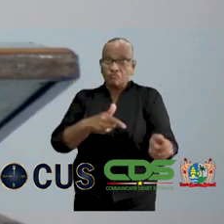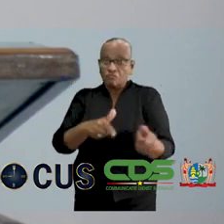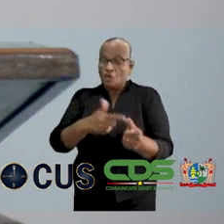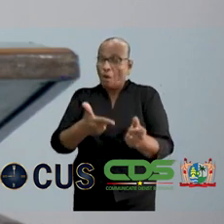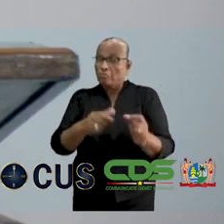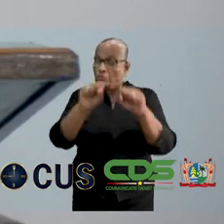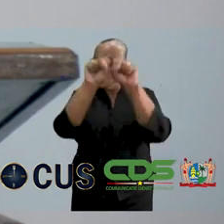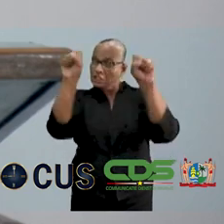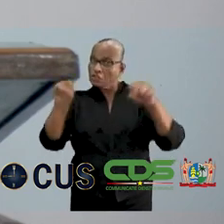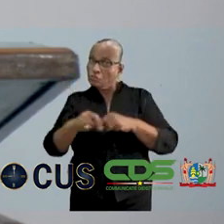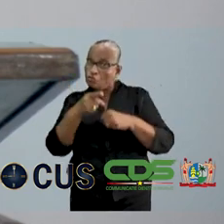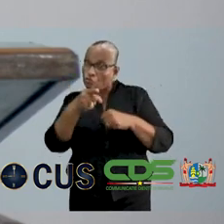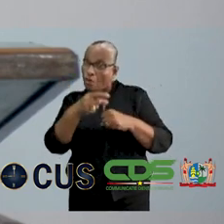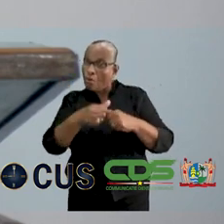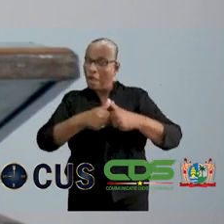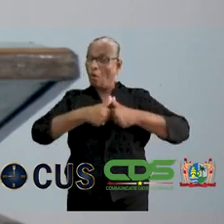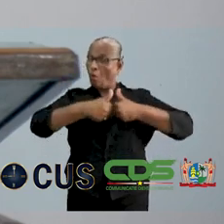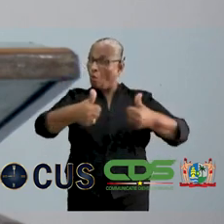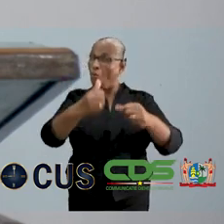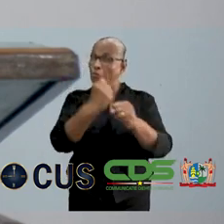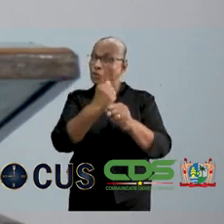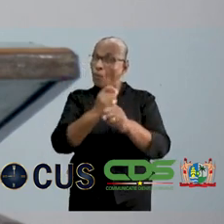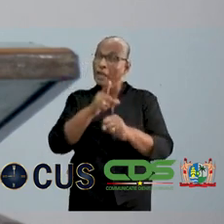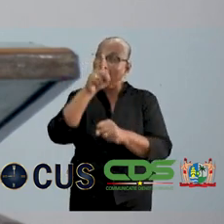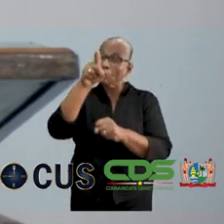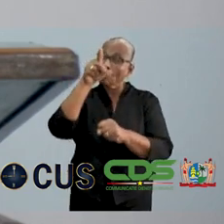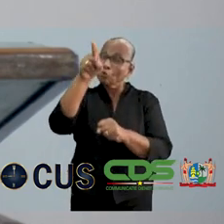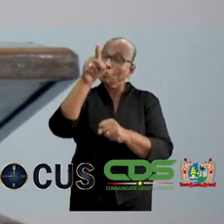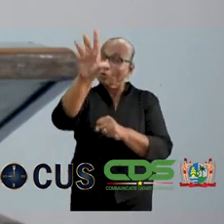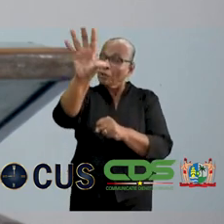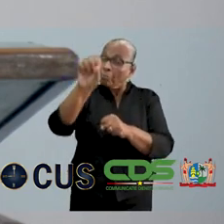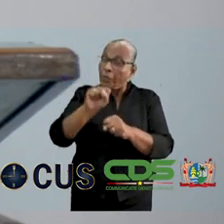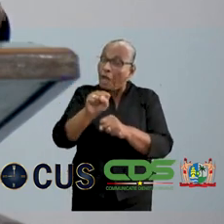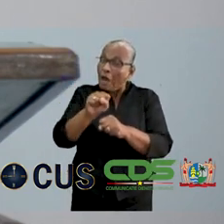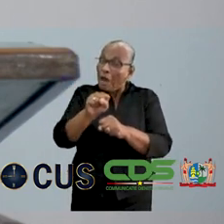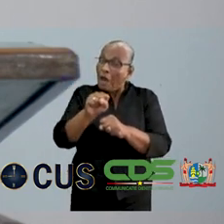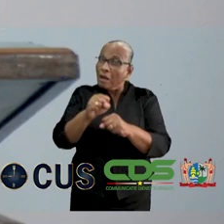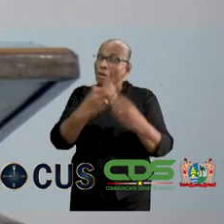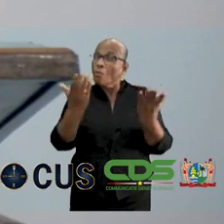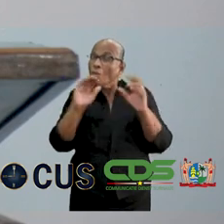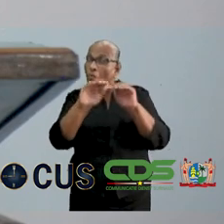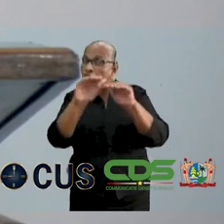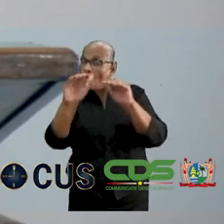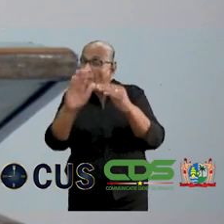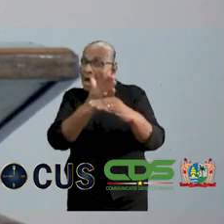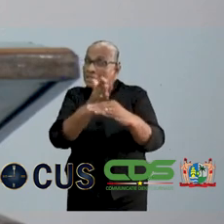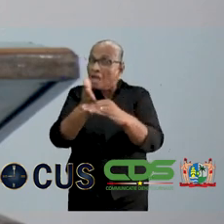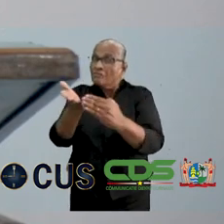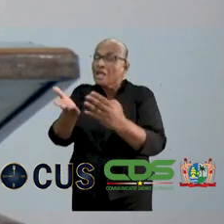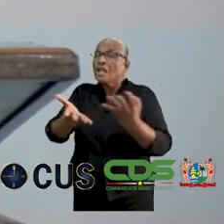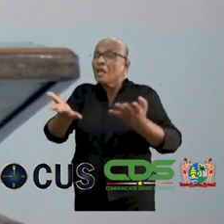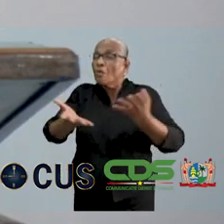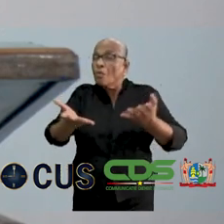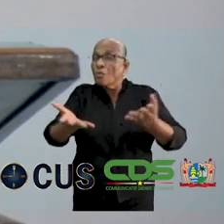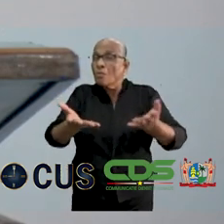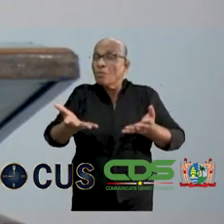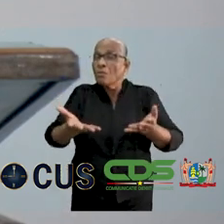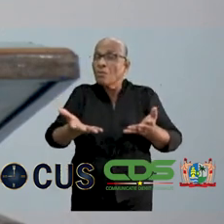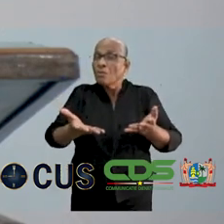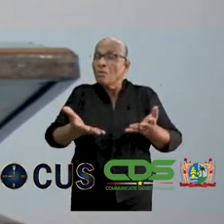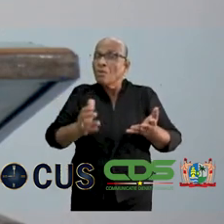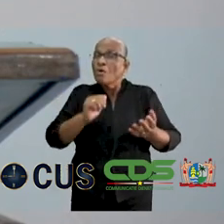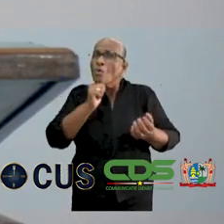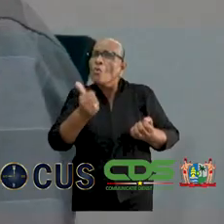structuur effectief onze doelen te realiseren? Wat is de formatie van die afdelingen? Wat